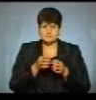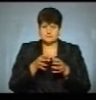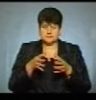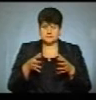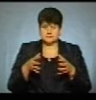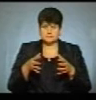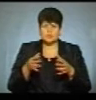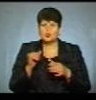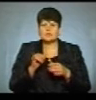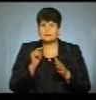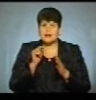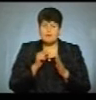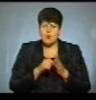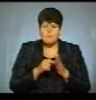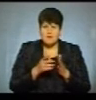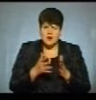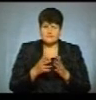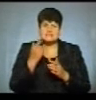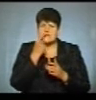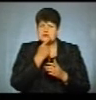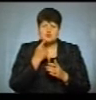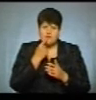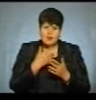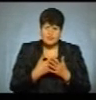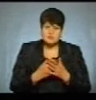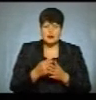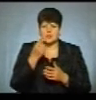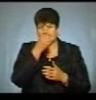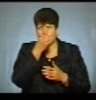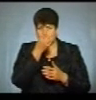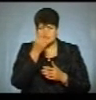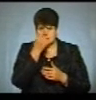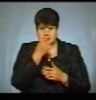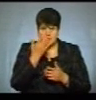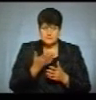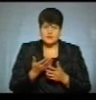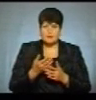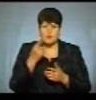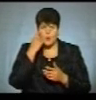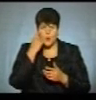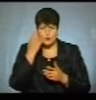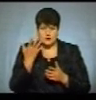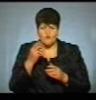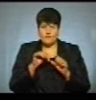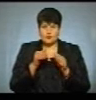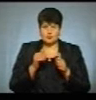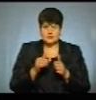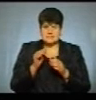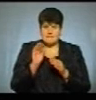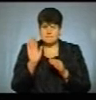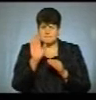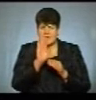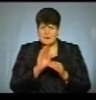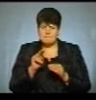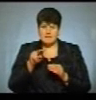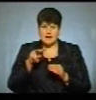тобто куди б не попав збудник, чи це буде слизова рота, чи це буде слизова носа, чи це буде слизова ока, формується фібринова плівка,